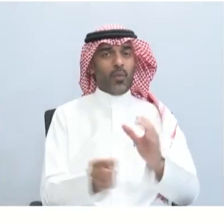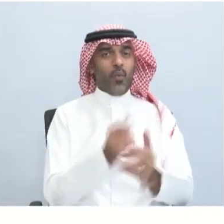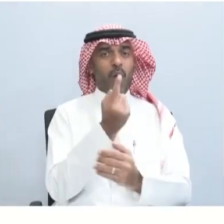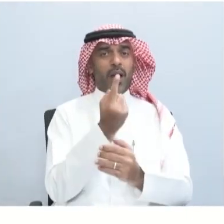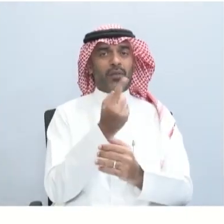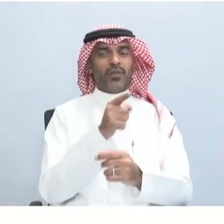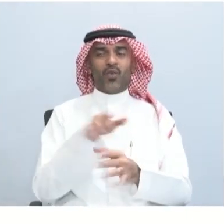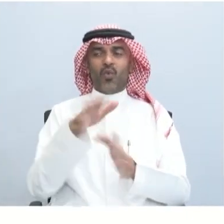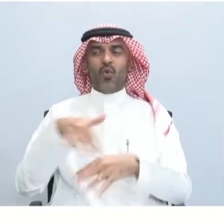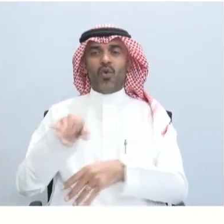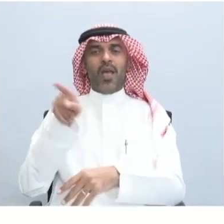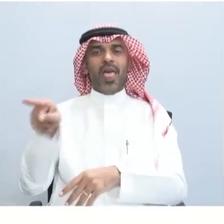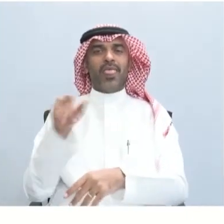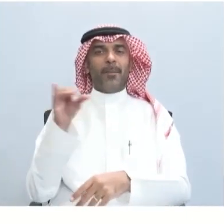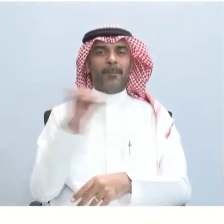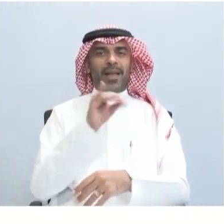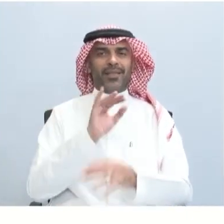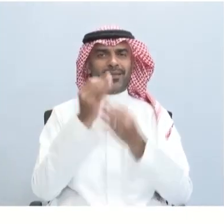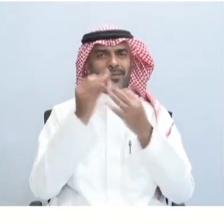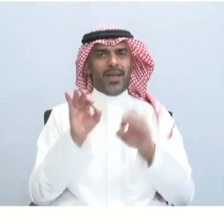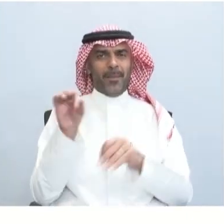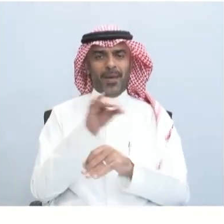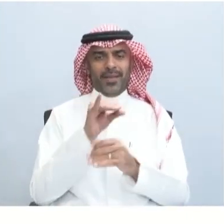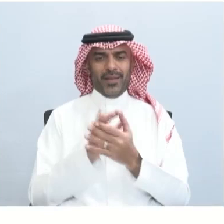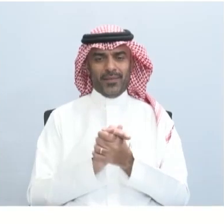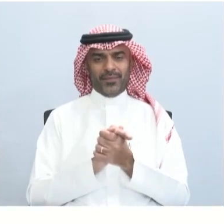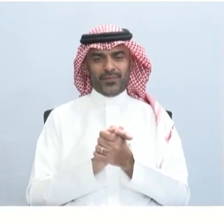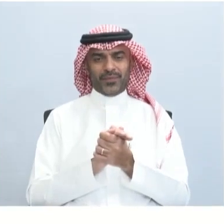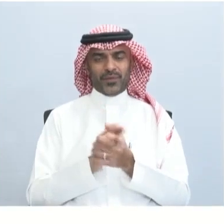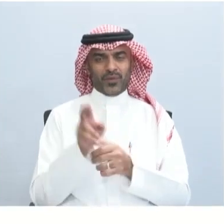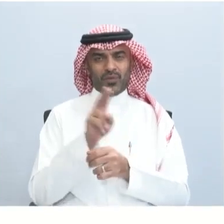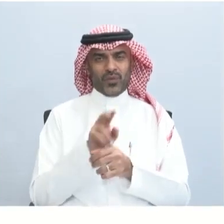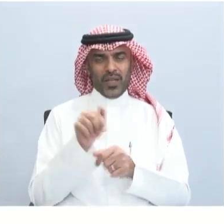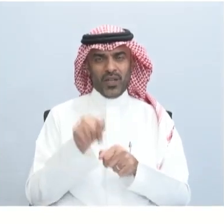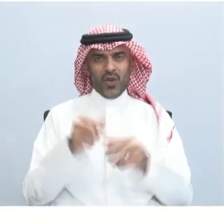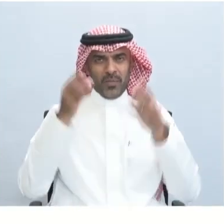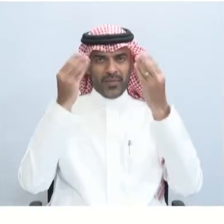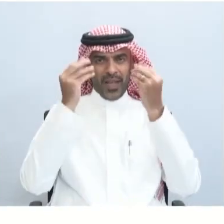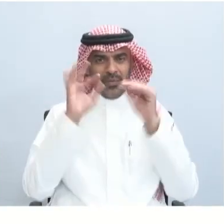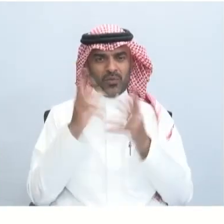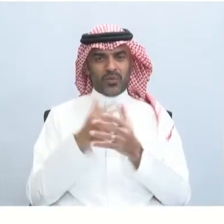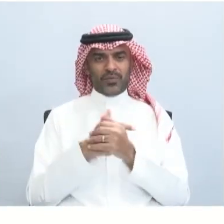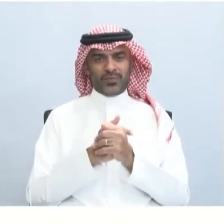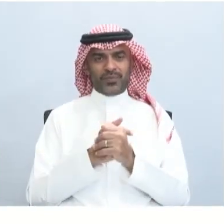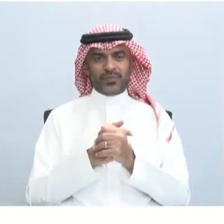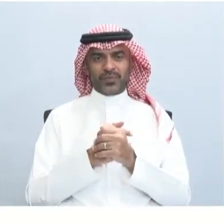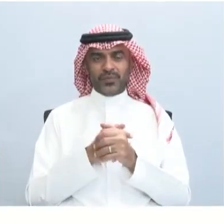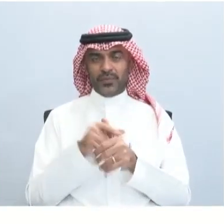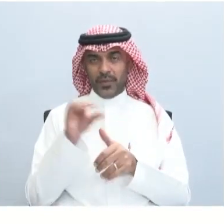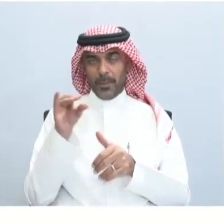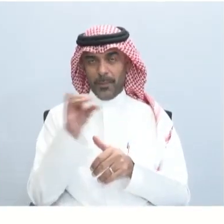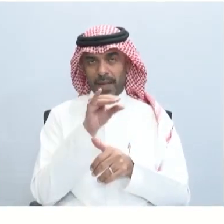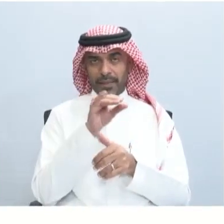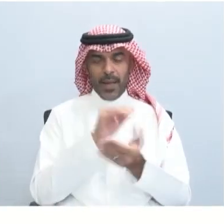تتكون من ماده ماذا تعلمنا هذا اليوم الماده تشغل